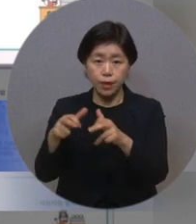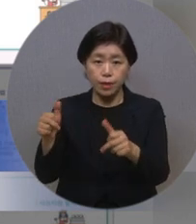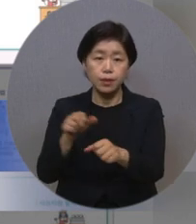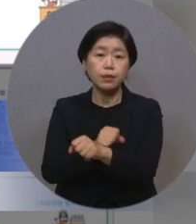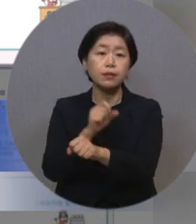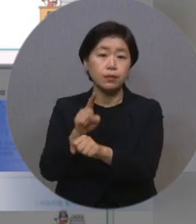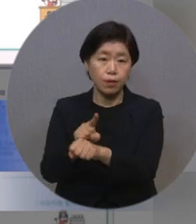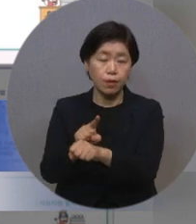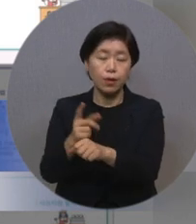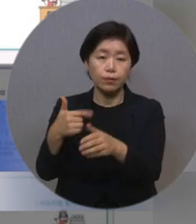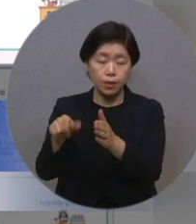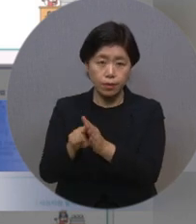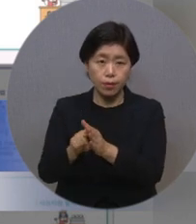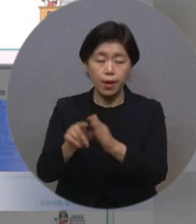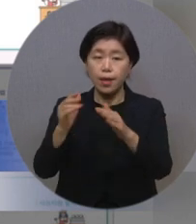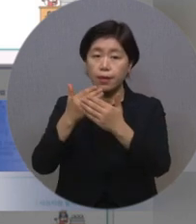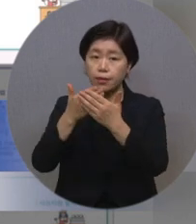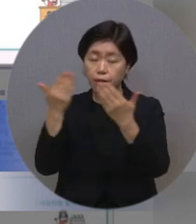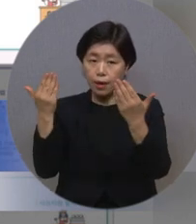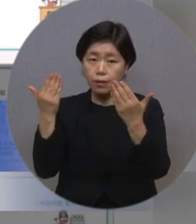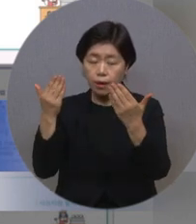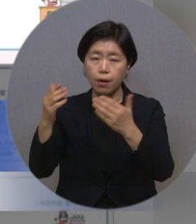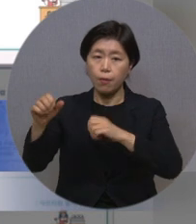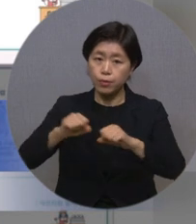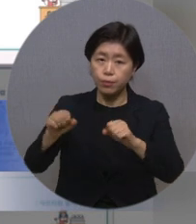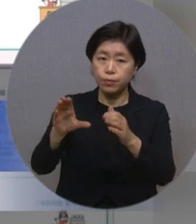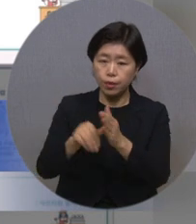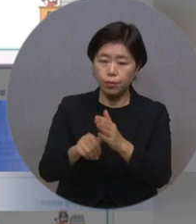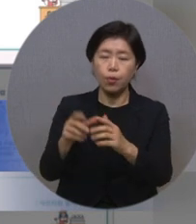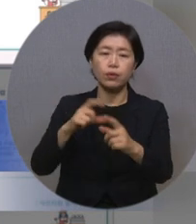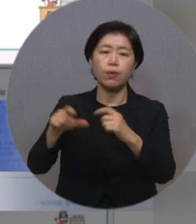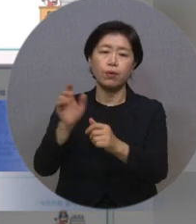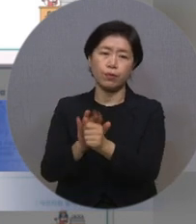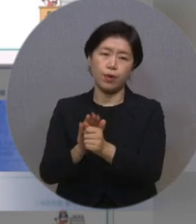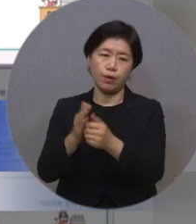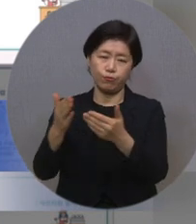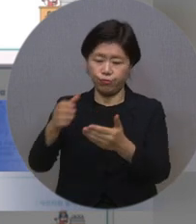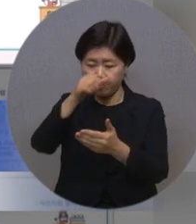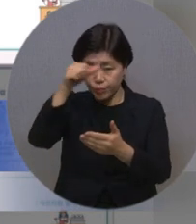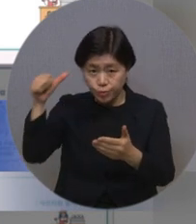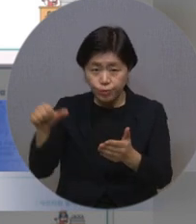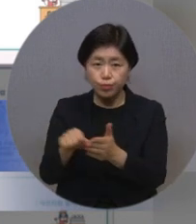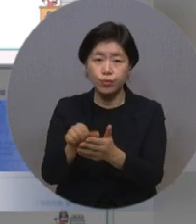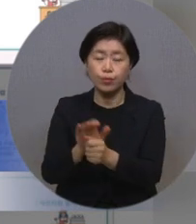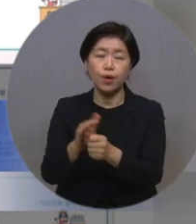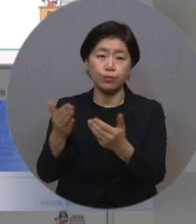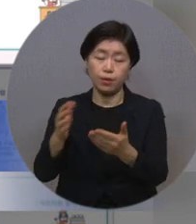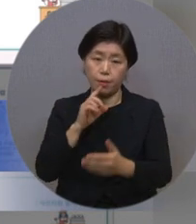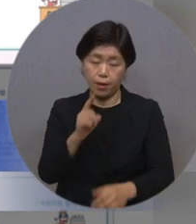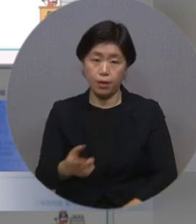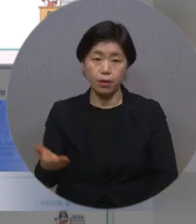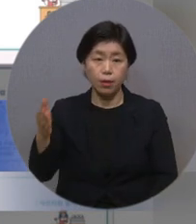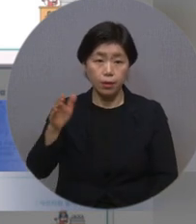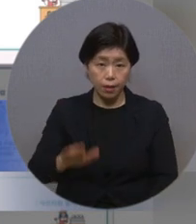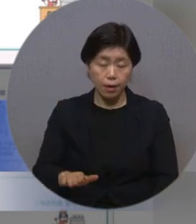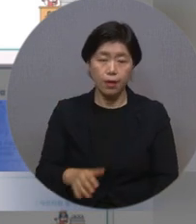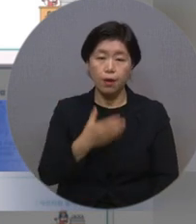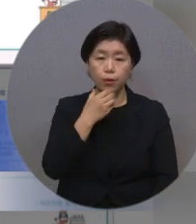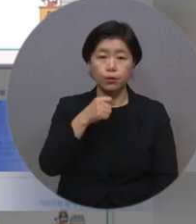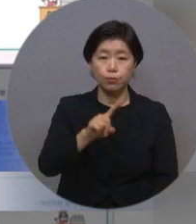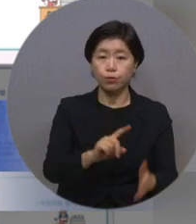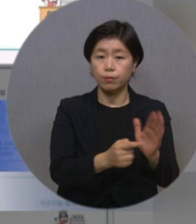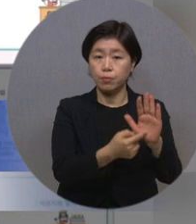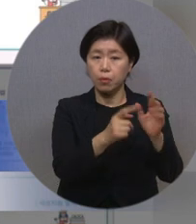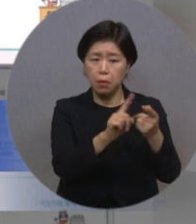특성을 고려해 나트 활동 보장 등 평생 돌봄을 강화하겠다고 말했습니다 다만이 근본 복지부의 발표에